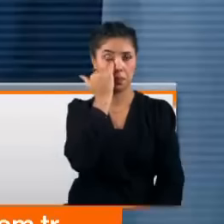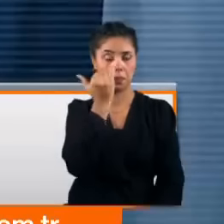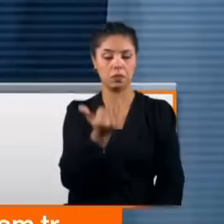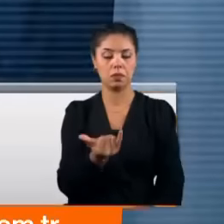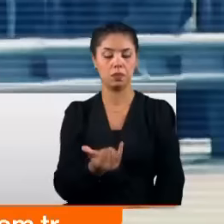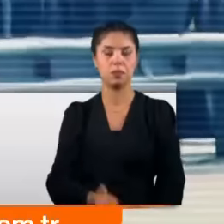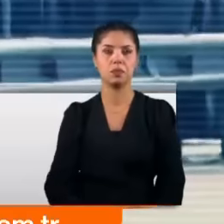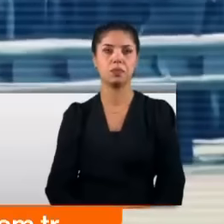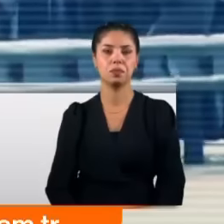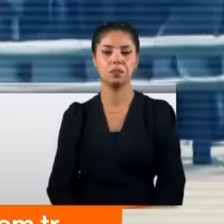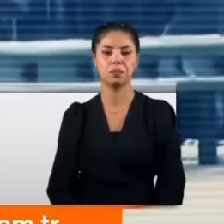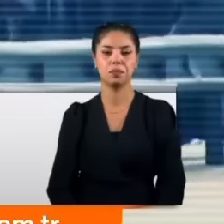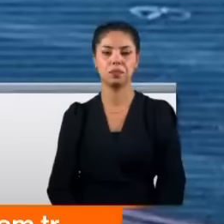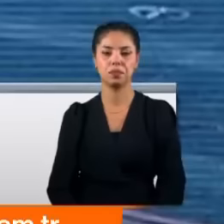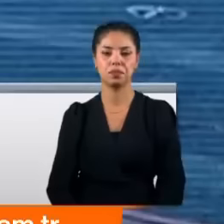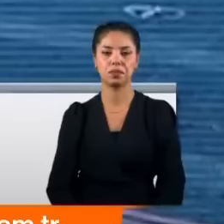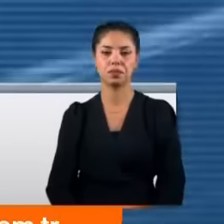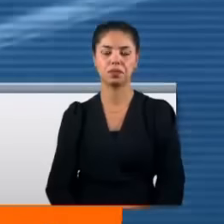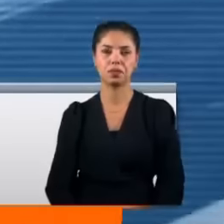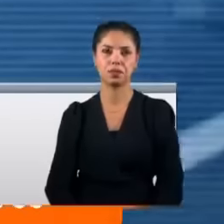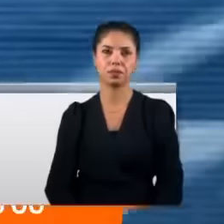Az ilk önce sürdü giren.